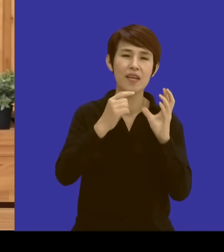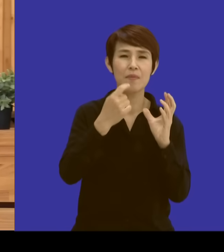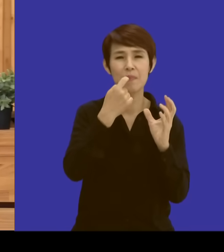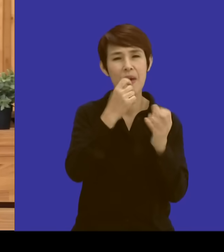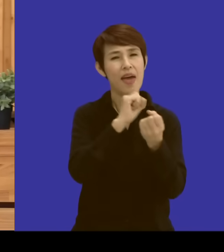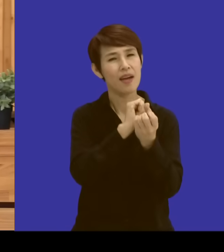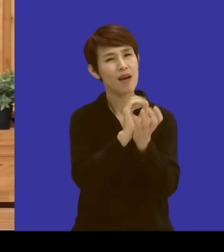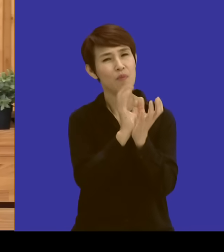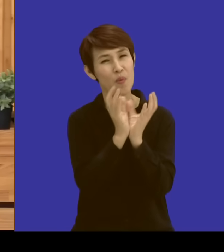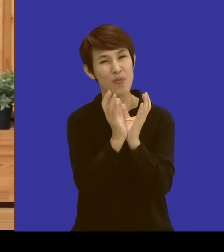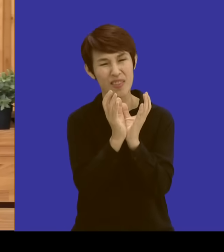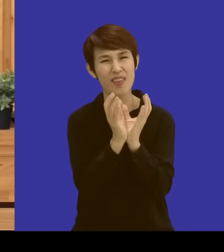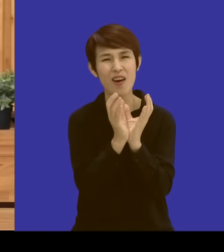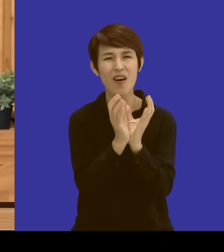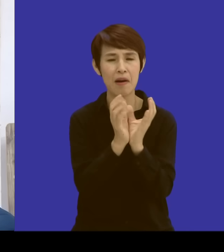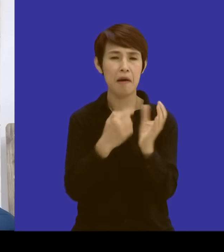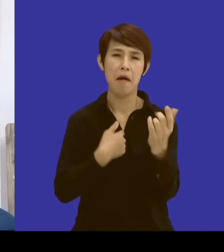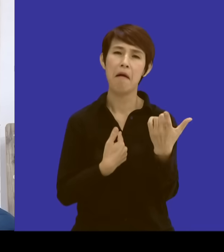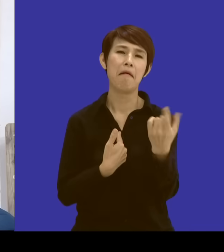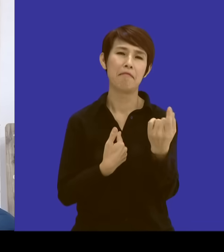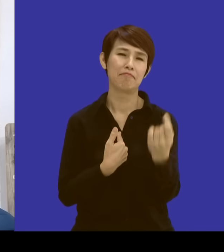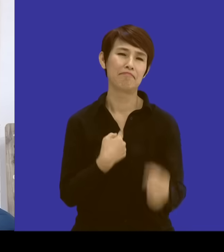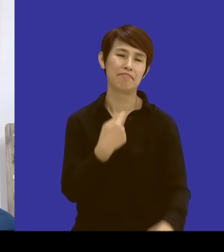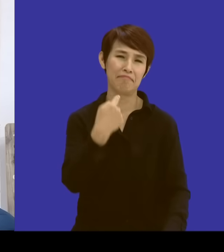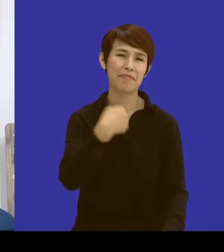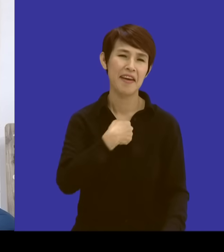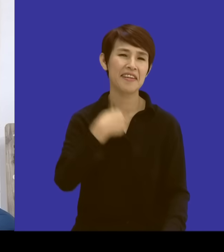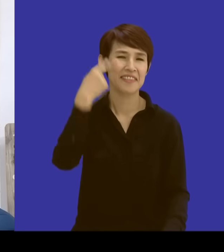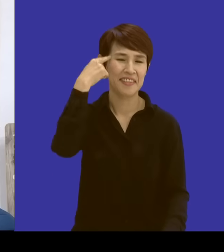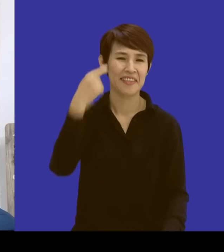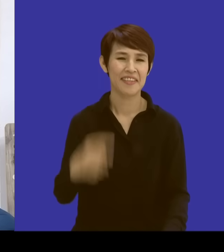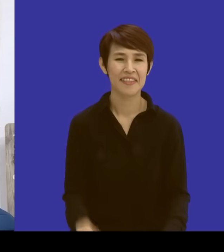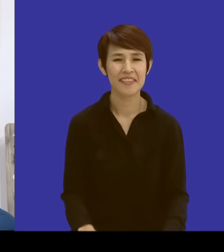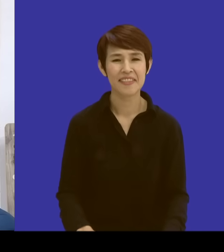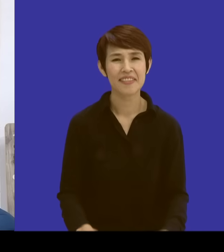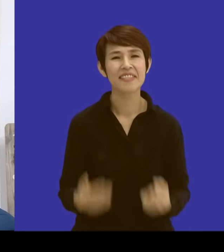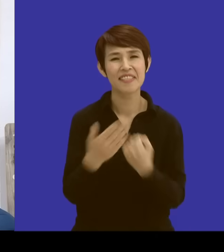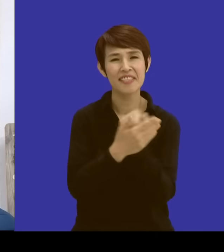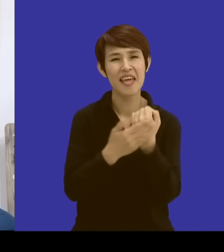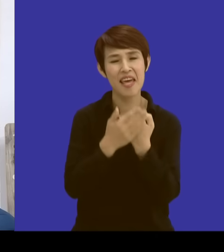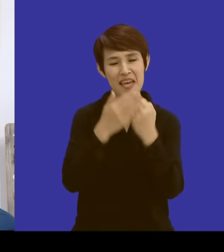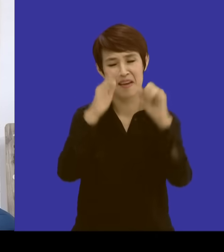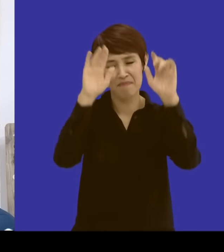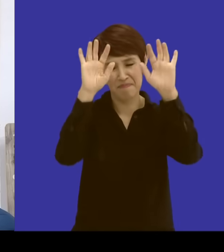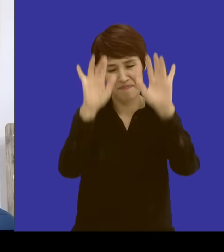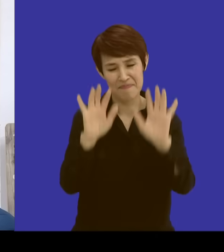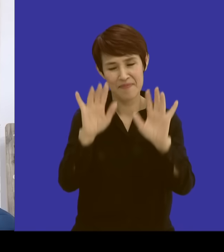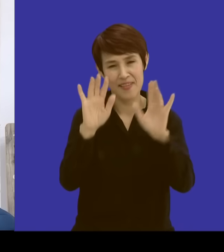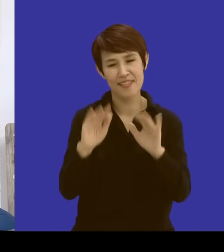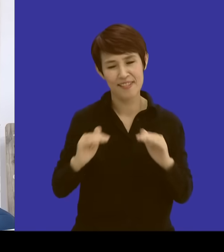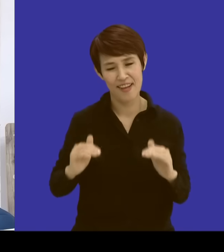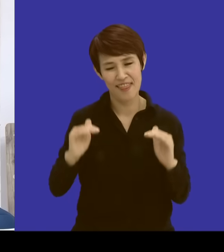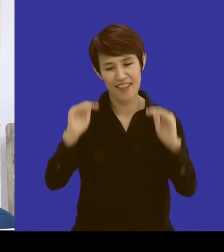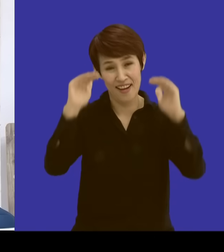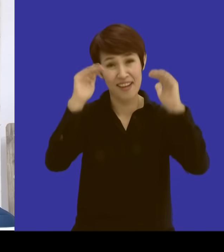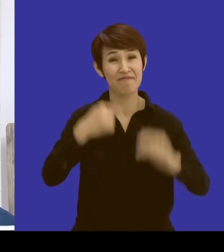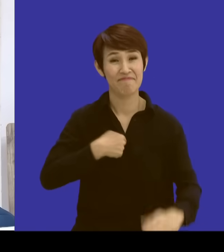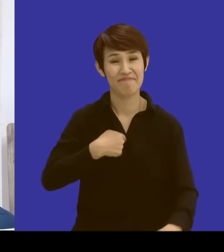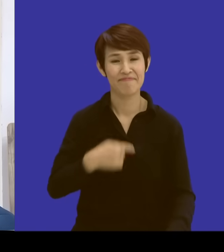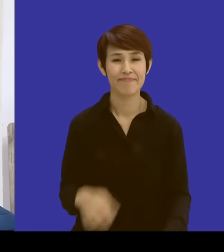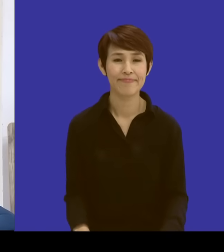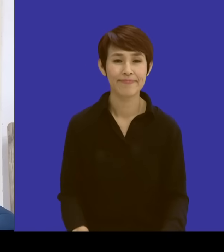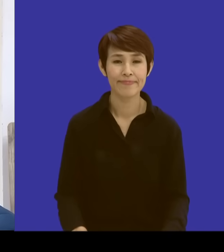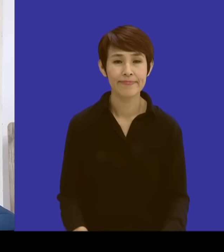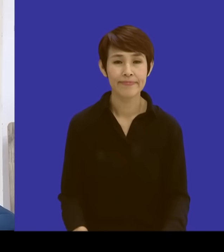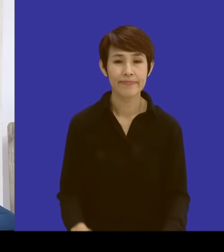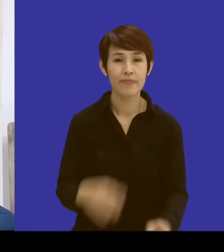네. 어린 그 어린 백합꽃이 저라고 생각했던 것 같아요. 네. 은혜비를 머금고 고이 자라난다. 그러니까 그런 의미에서 아마